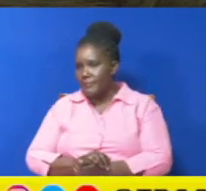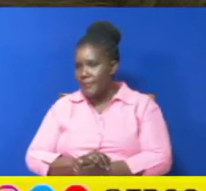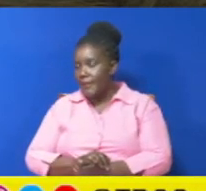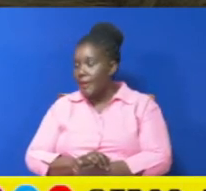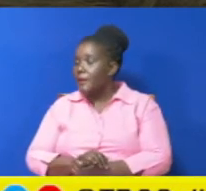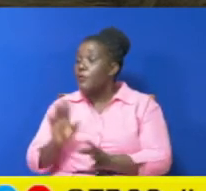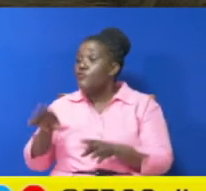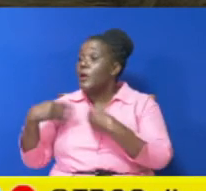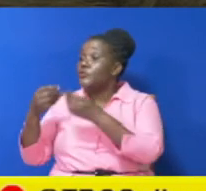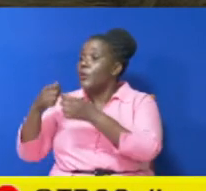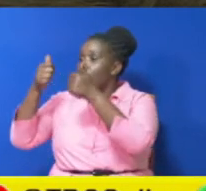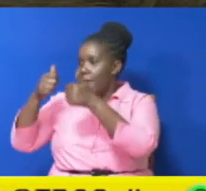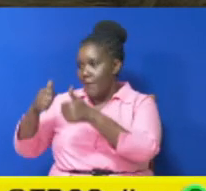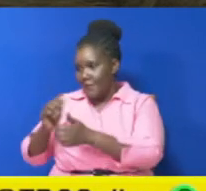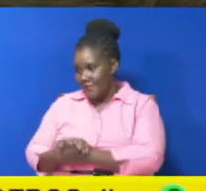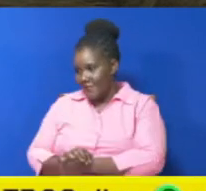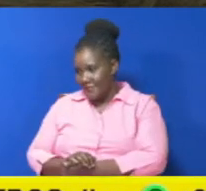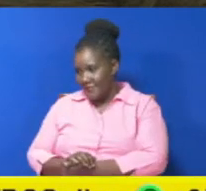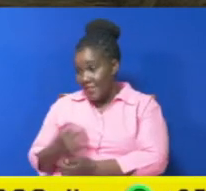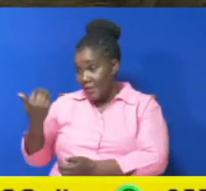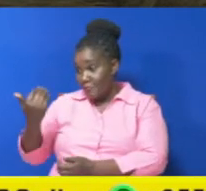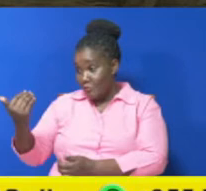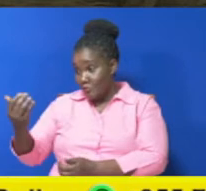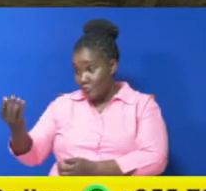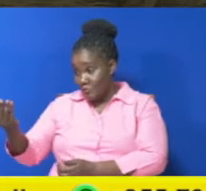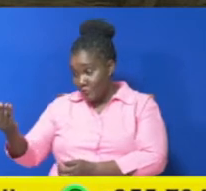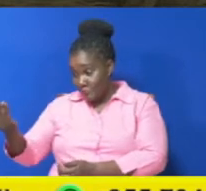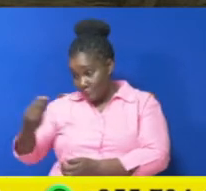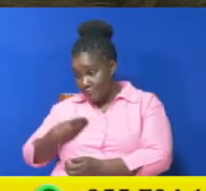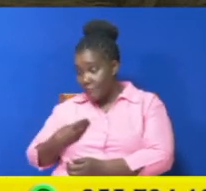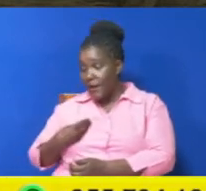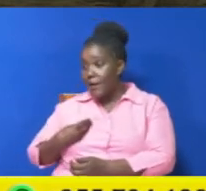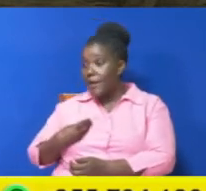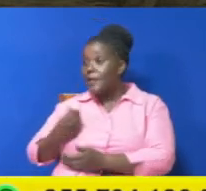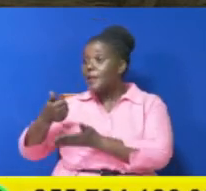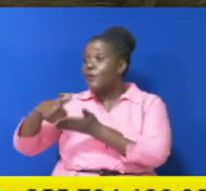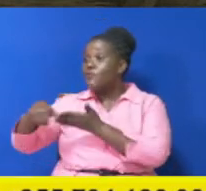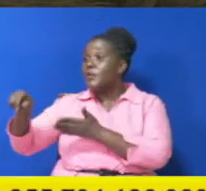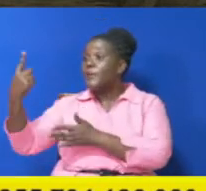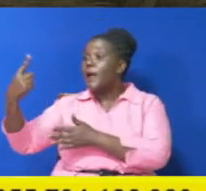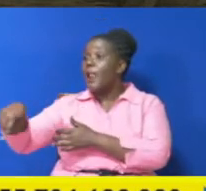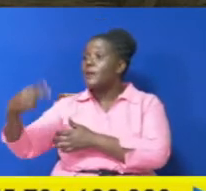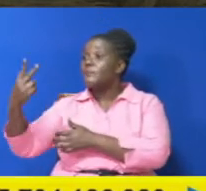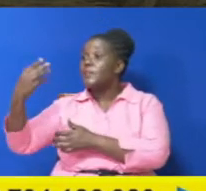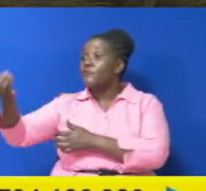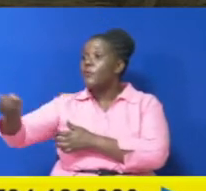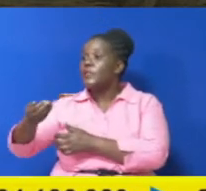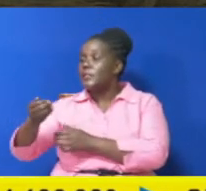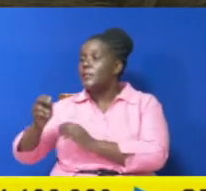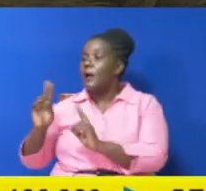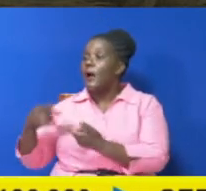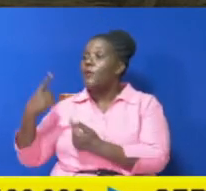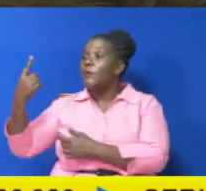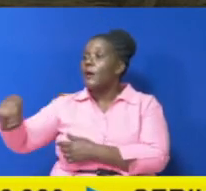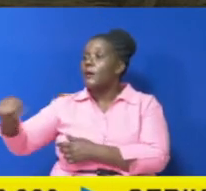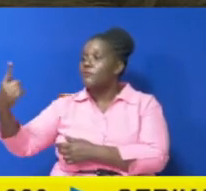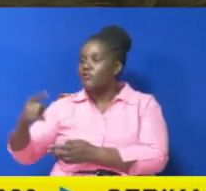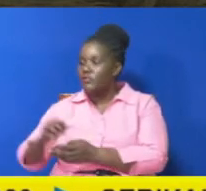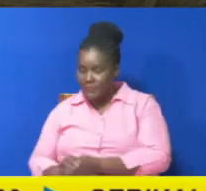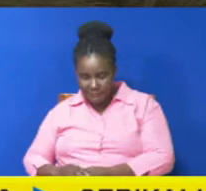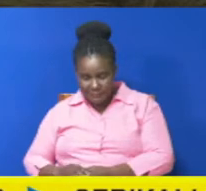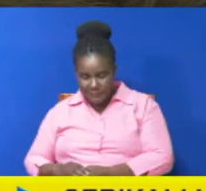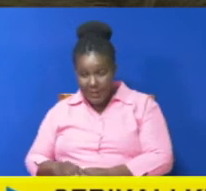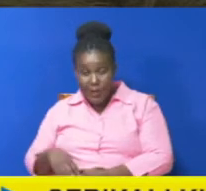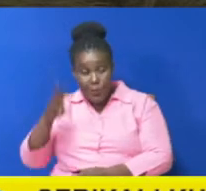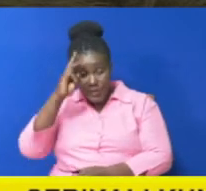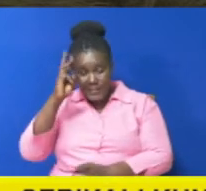Unahaidi familia yake kwamba mtoto huyo atalipwa labda 200,000 kwa mwezi au 100,000. Anakuja kishafika